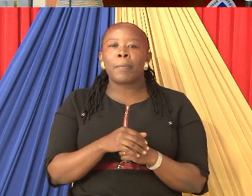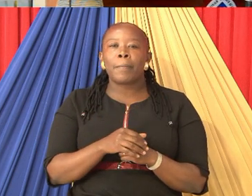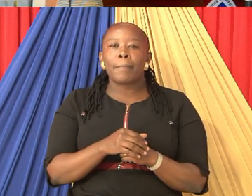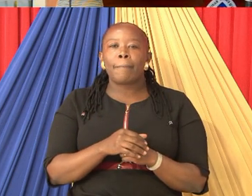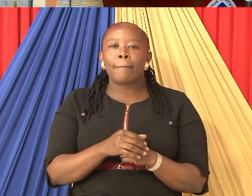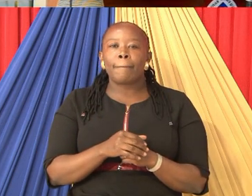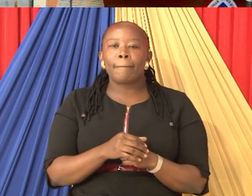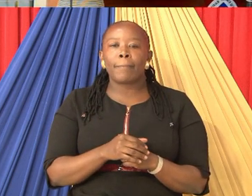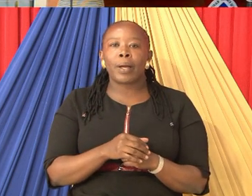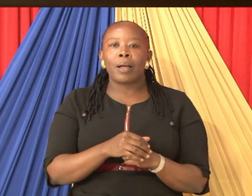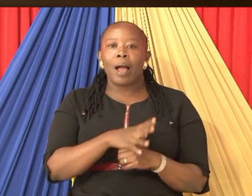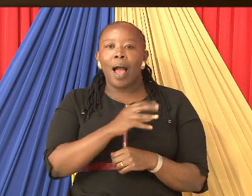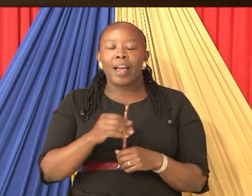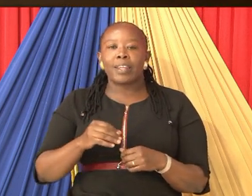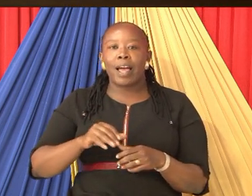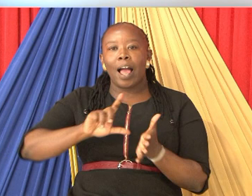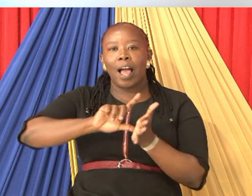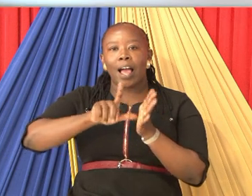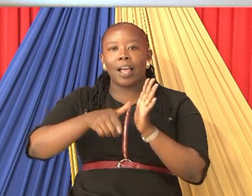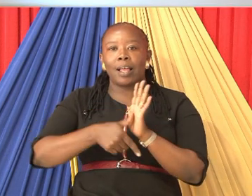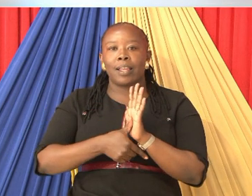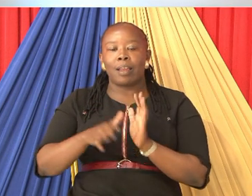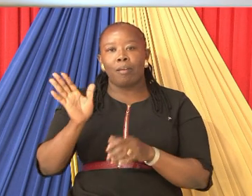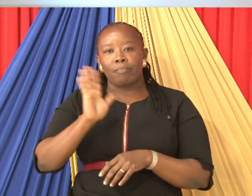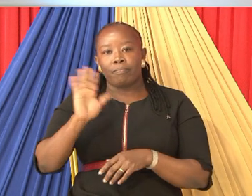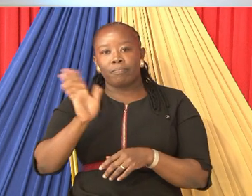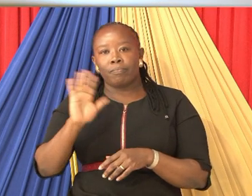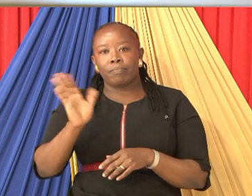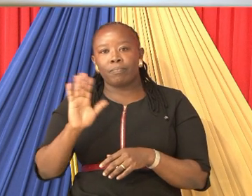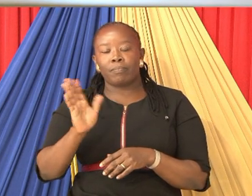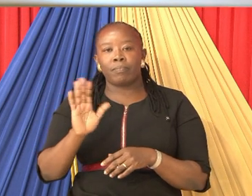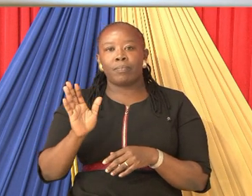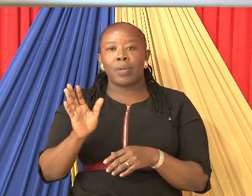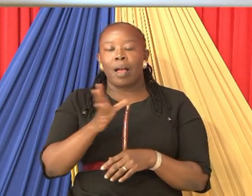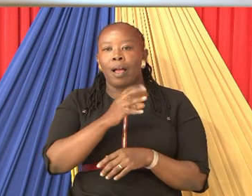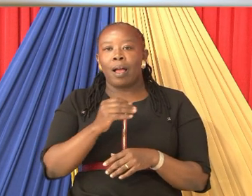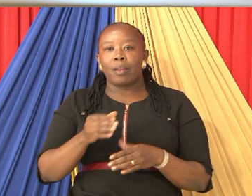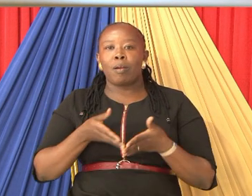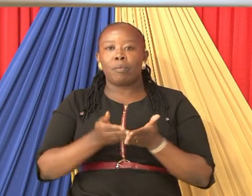Akawaga mkutano, akapanda chomboni, akaenda pande za